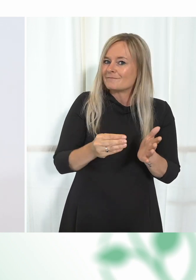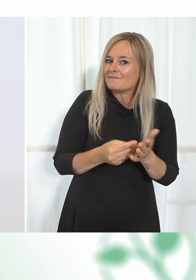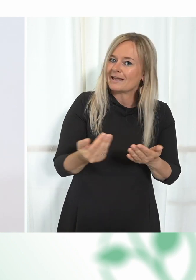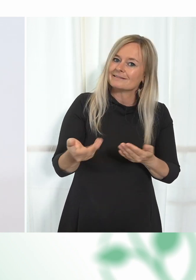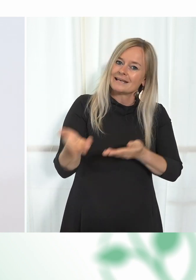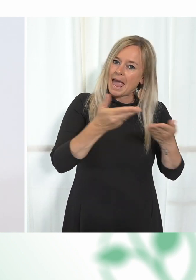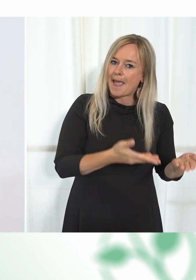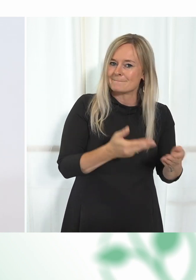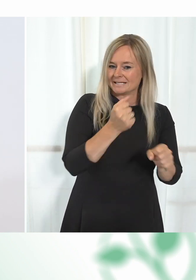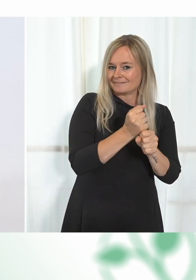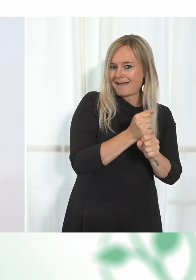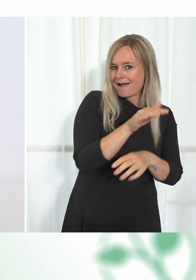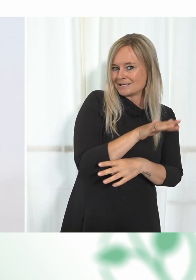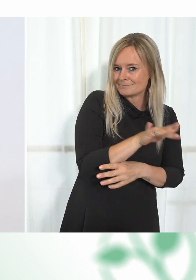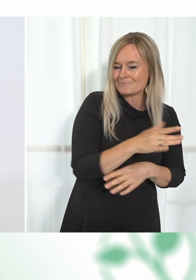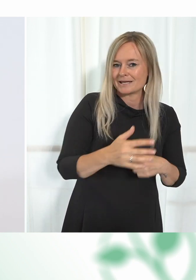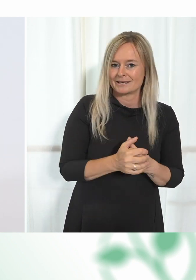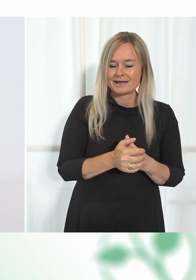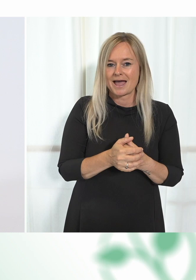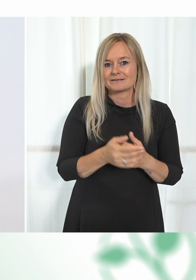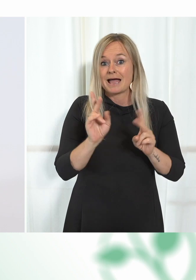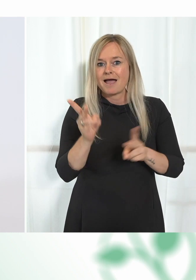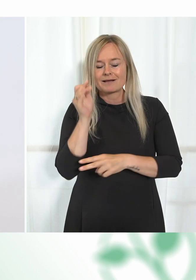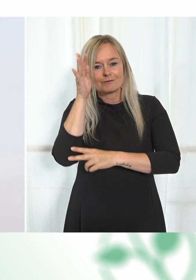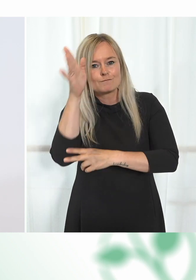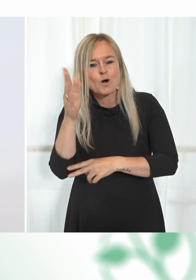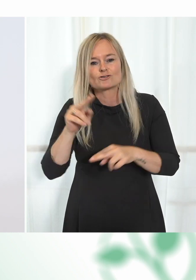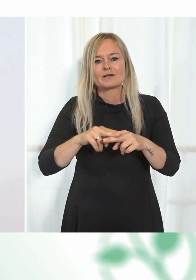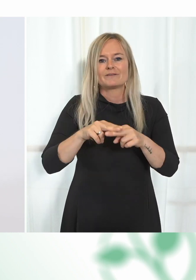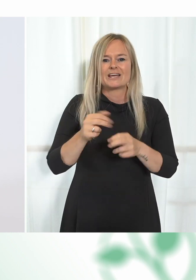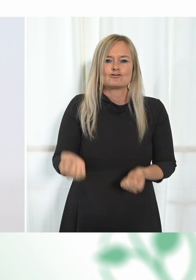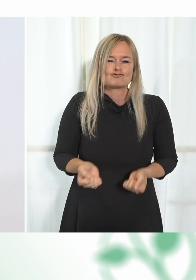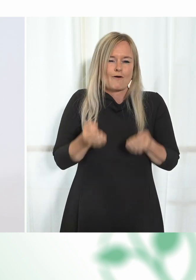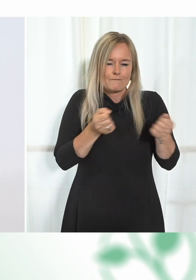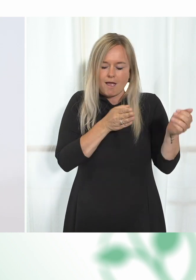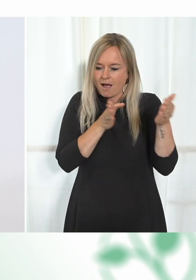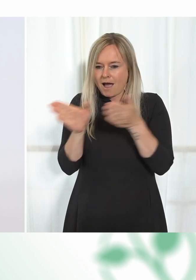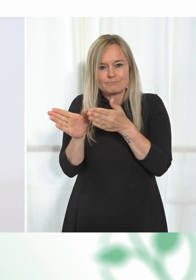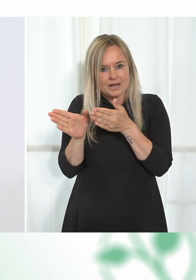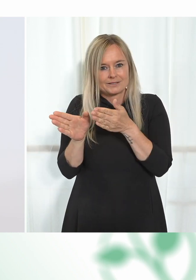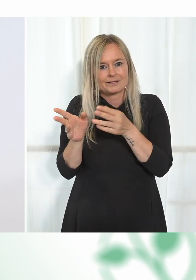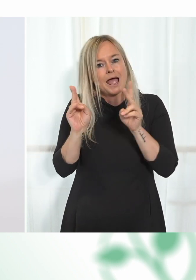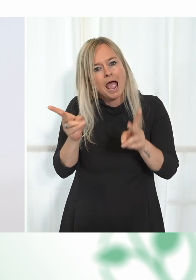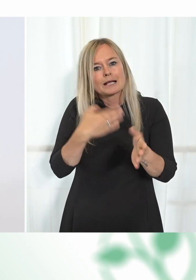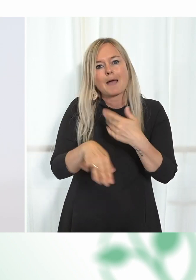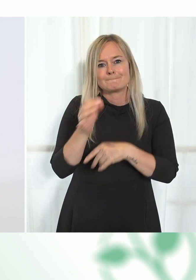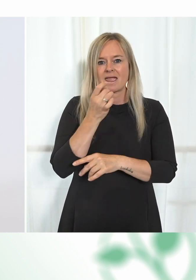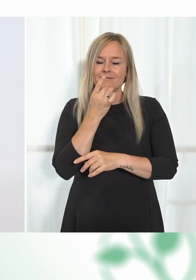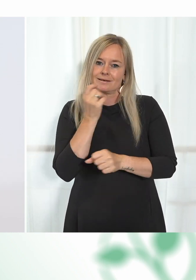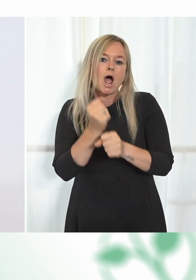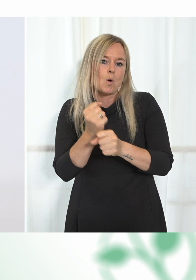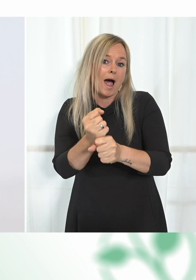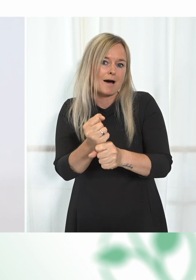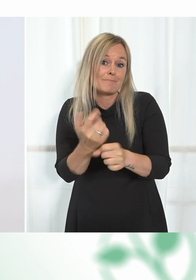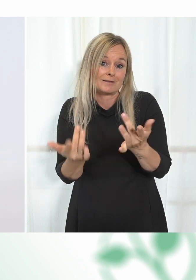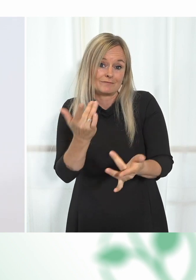auf dem Gebiet gut bekommt. Ich kann mir vorstellen, wenn man sich schwer ablenken lässt, dass man halt ganz, ganz detailliert und genau arbeitet. Das wird wahrscheinlich einer der